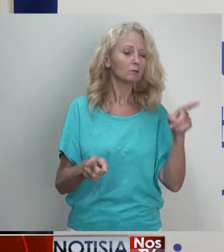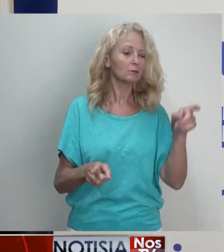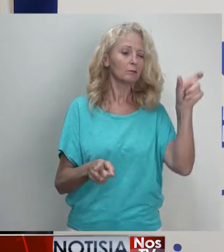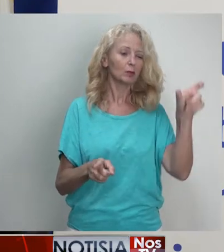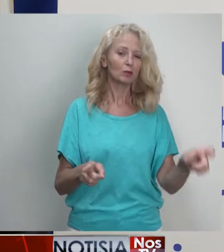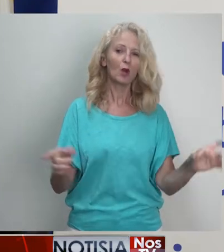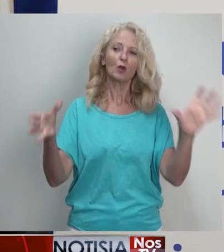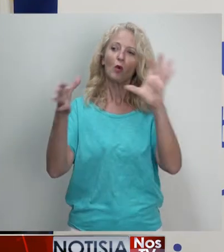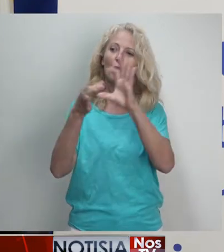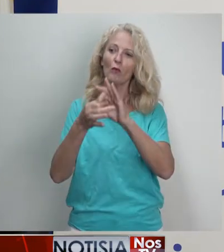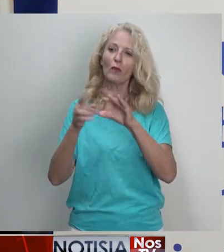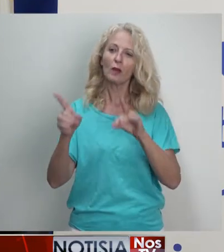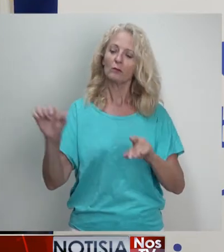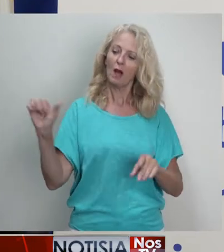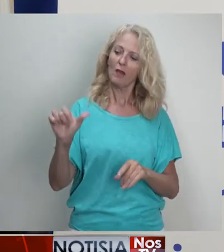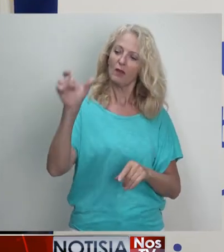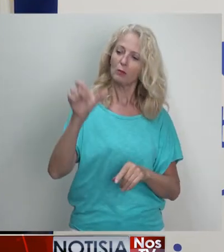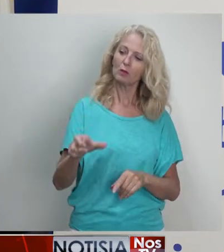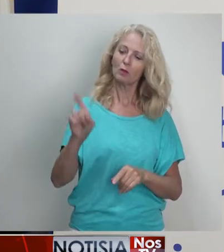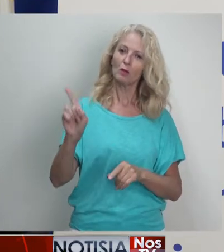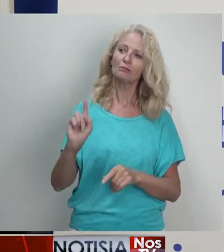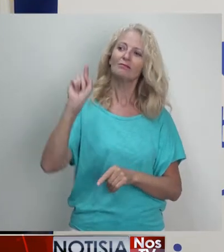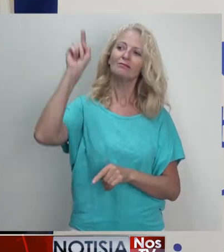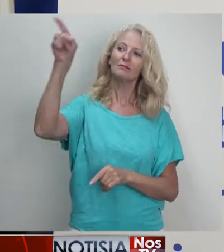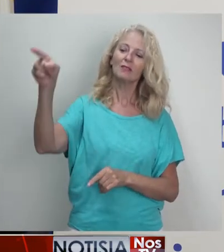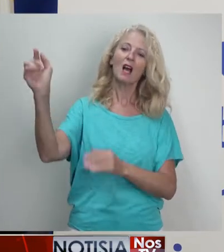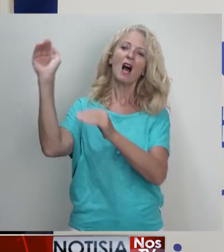plaatsgevonden met iemand die op Aruba is geweest.